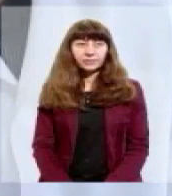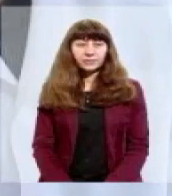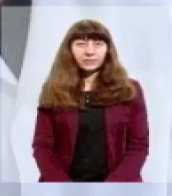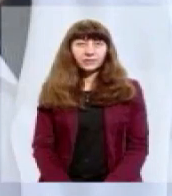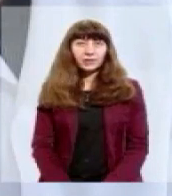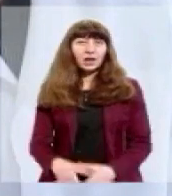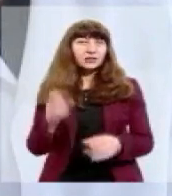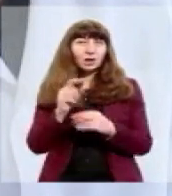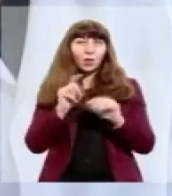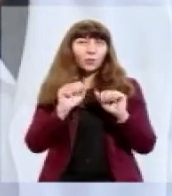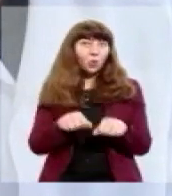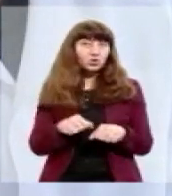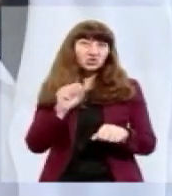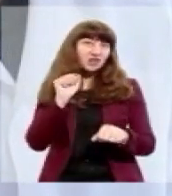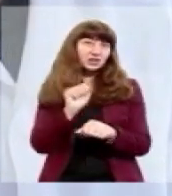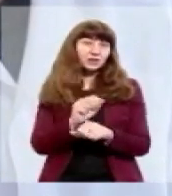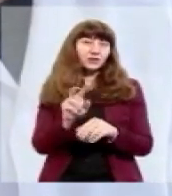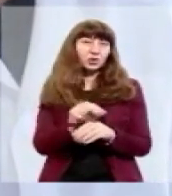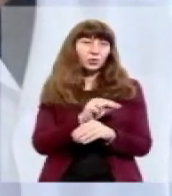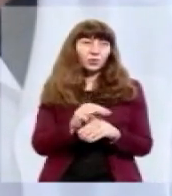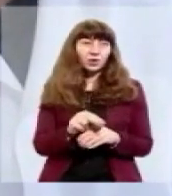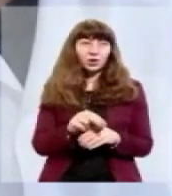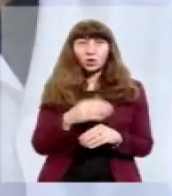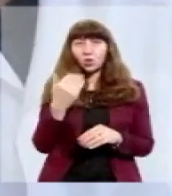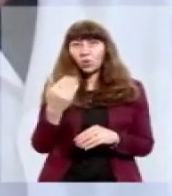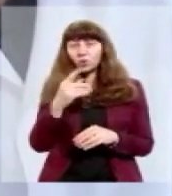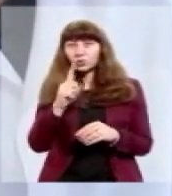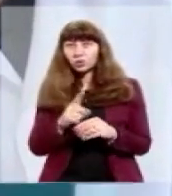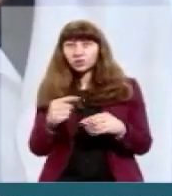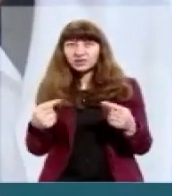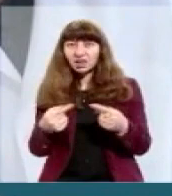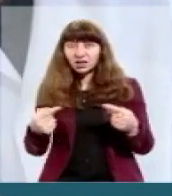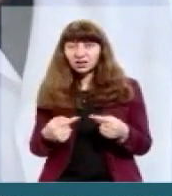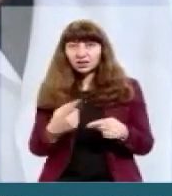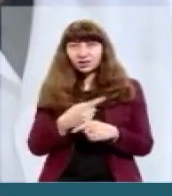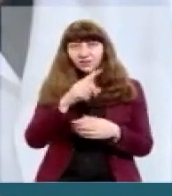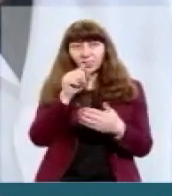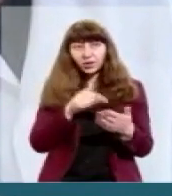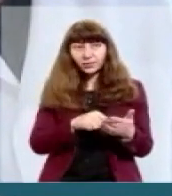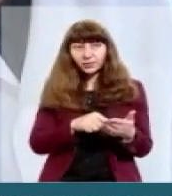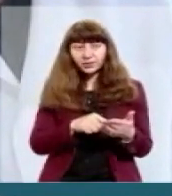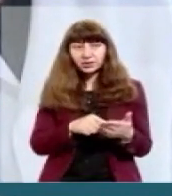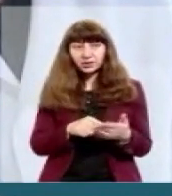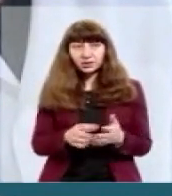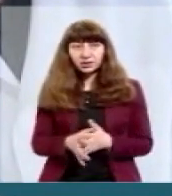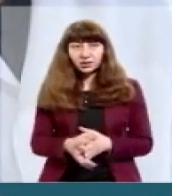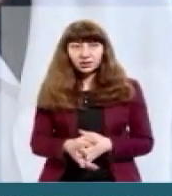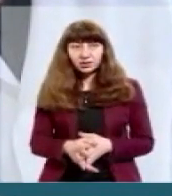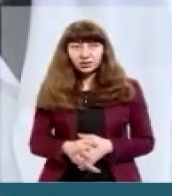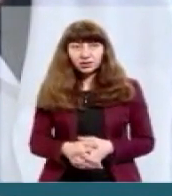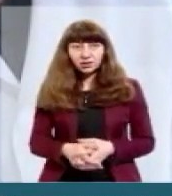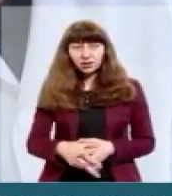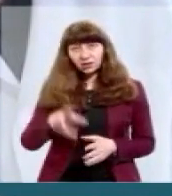прекратить, и при этом он обязан согласовать данный вопрос с владельцем, потому что это